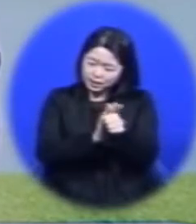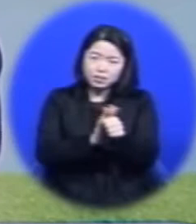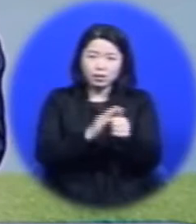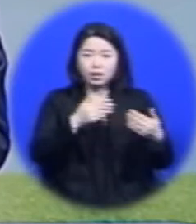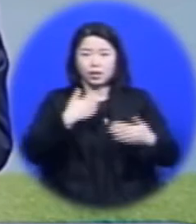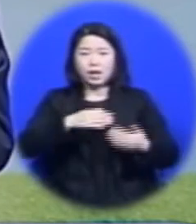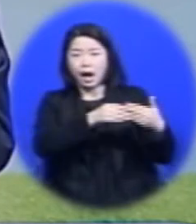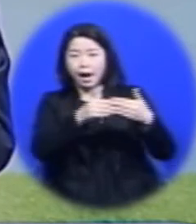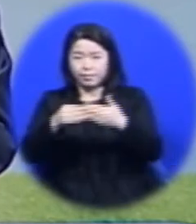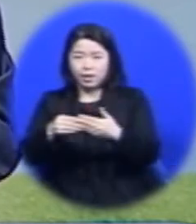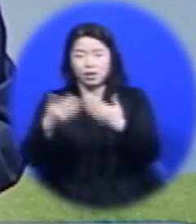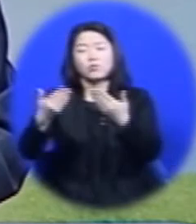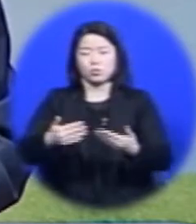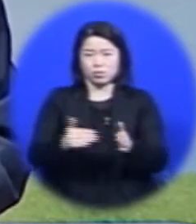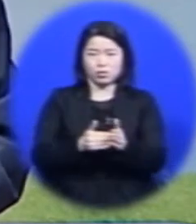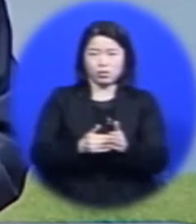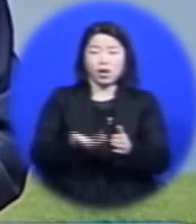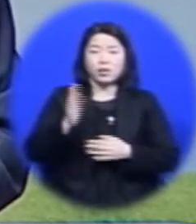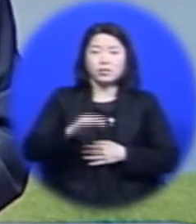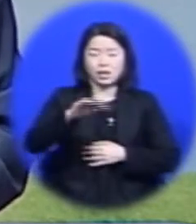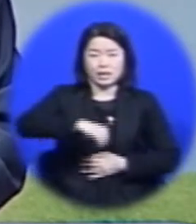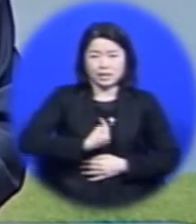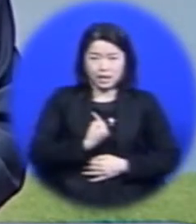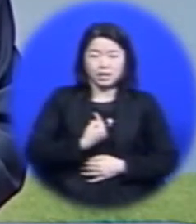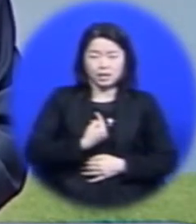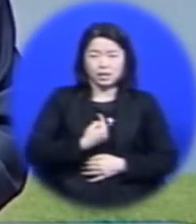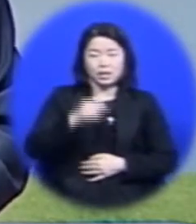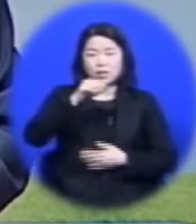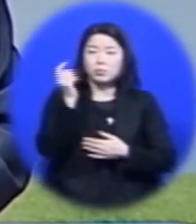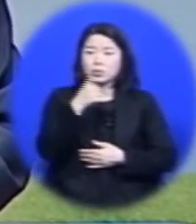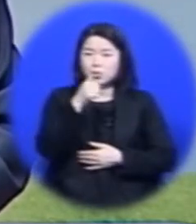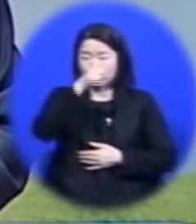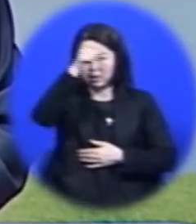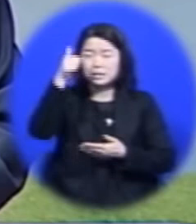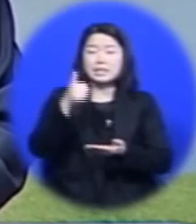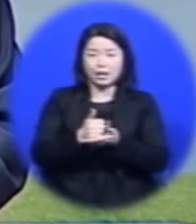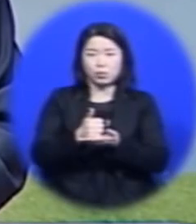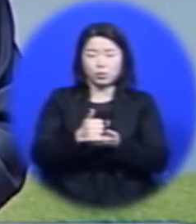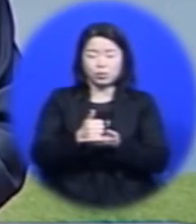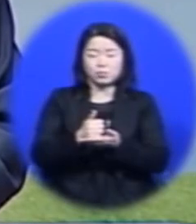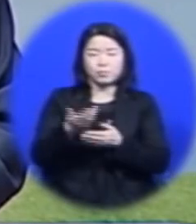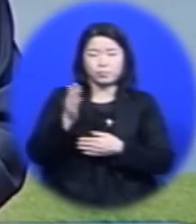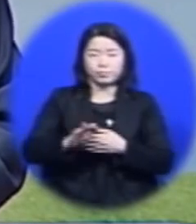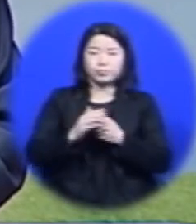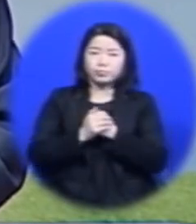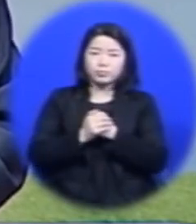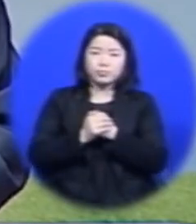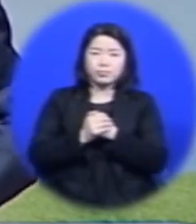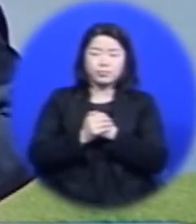주셨습니다 근데 당신의 소개를 하시기를 장로 예 그야 월 교회 장로님이 시립니다